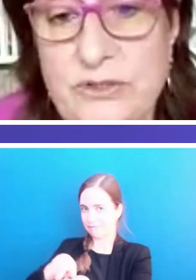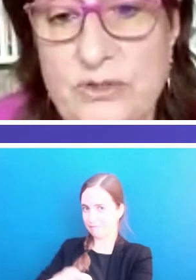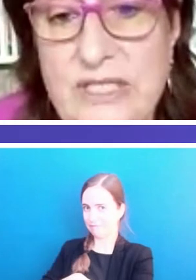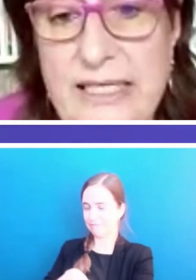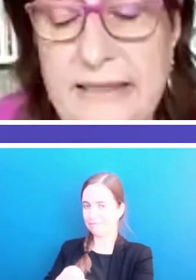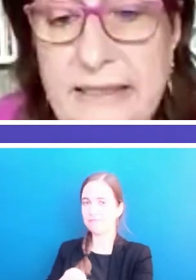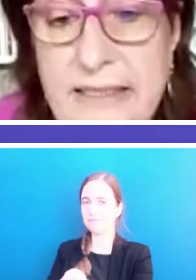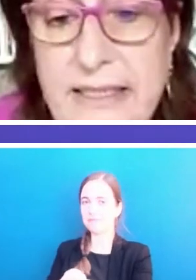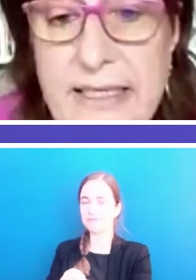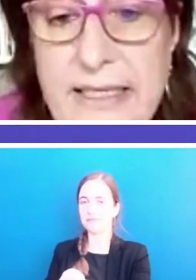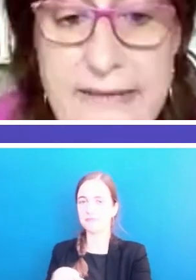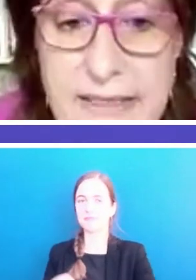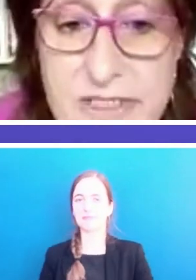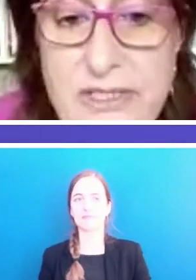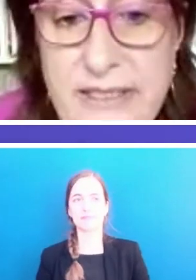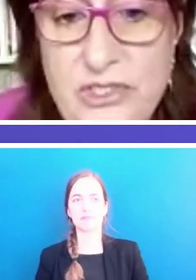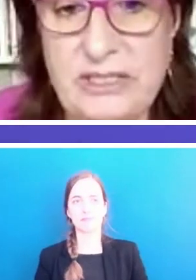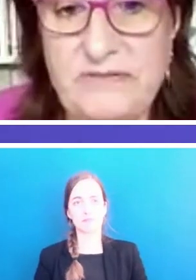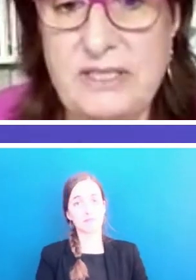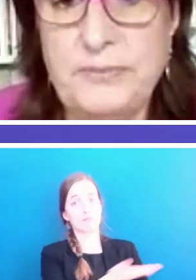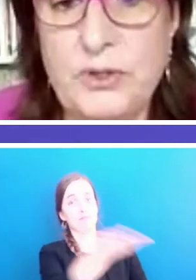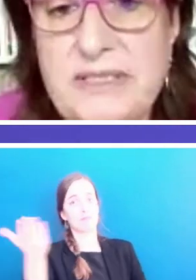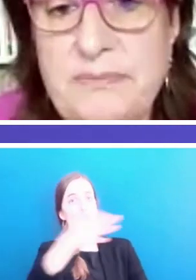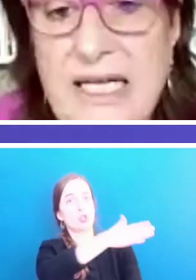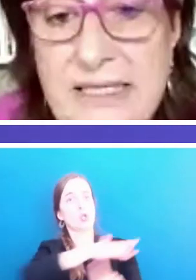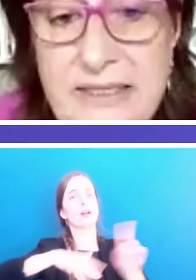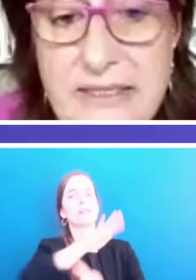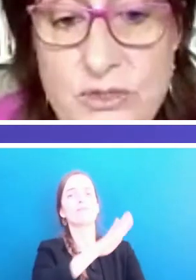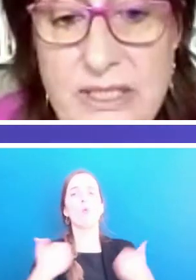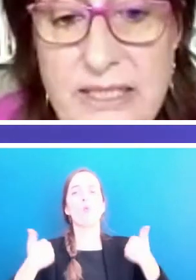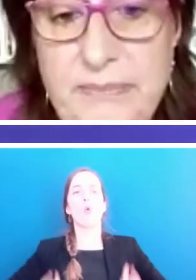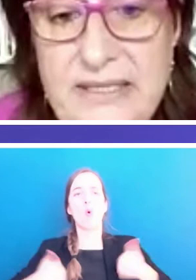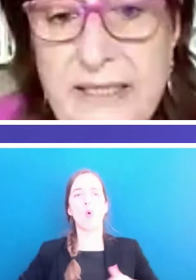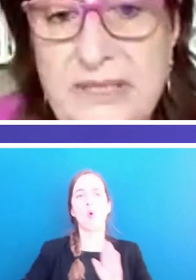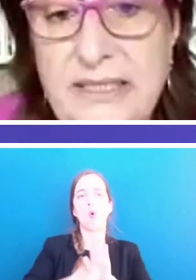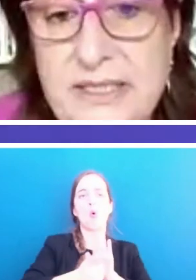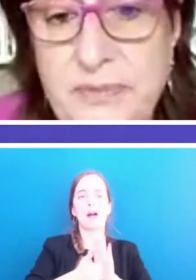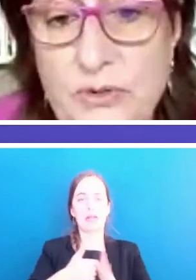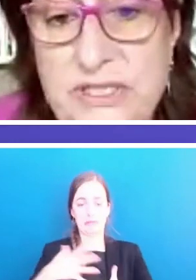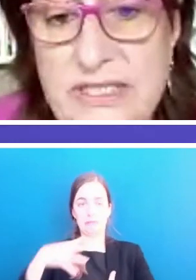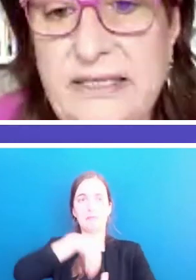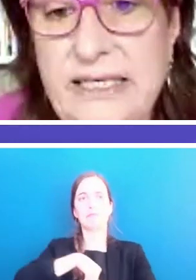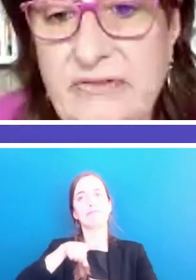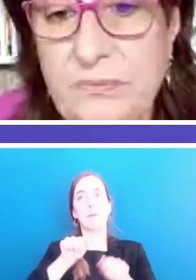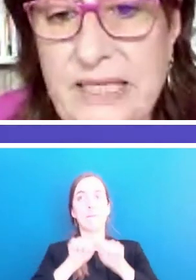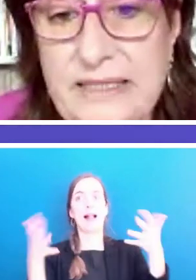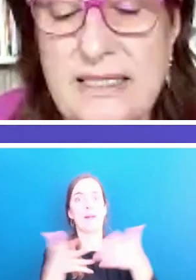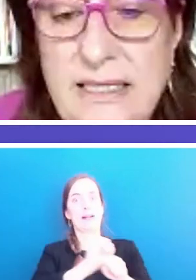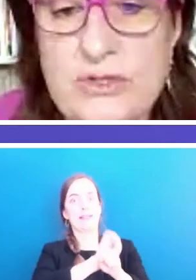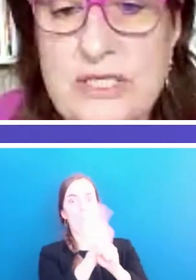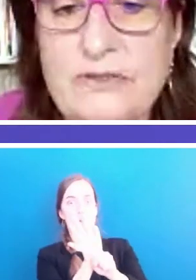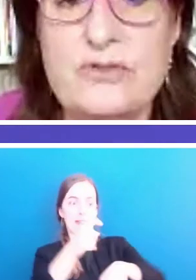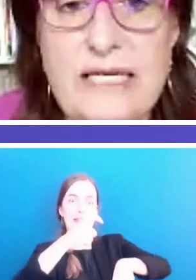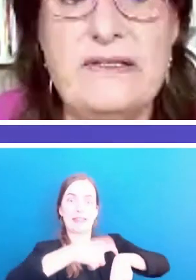ما هو الدور الذي تطلع به المجتمع المدني في هذه الجائحة، وكيف يمكن إشراك المجتمع المدني